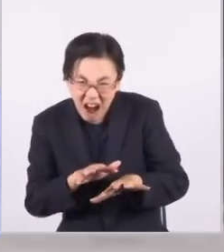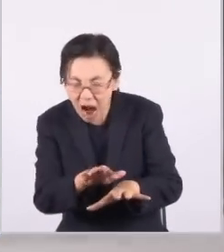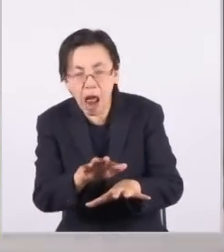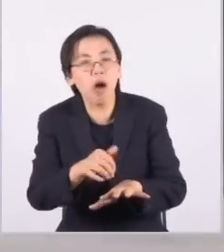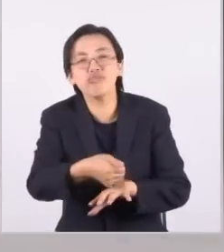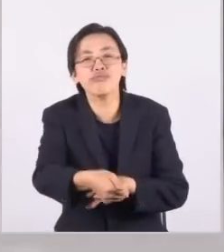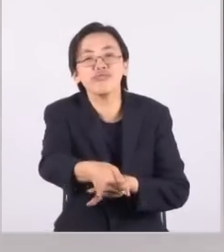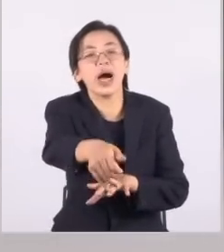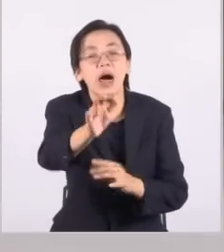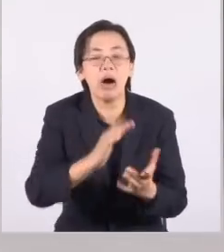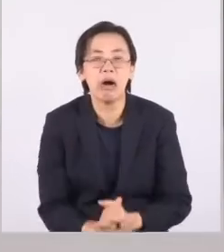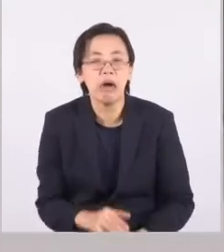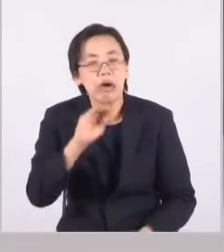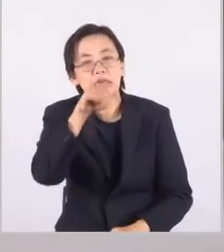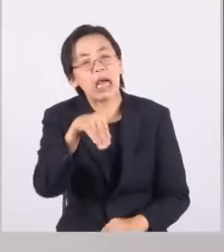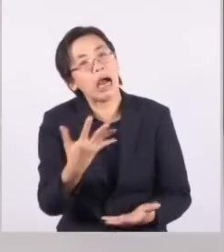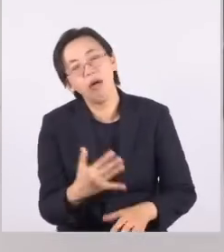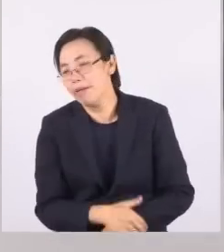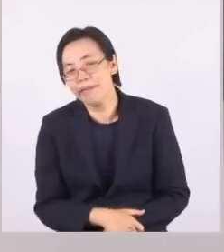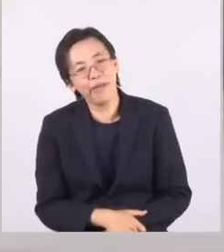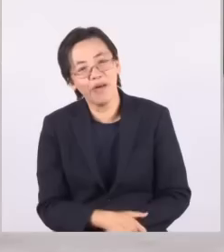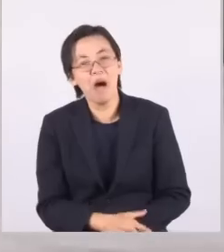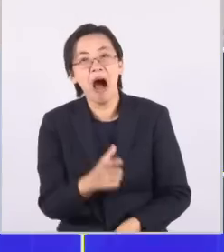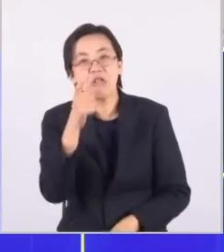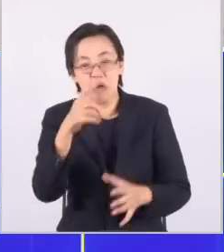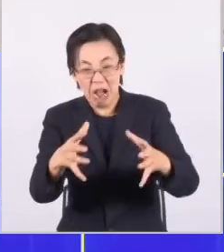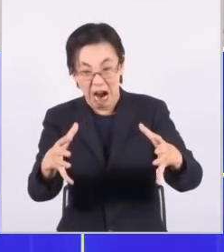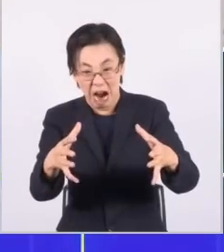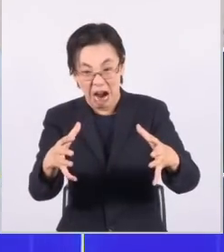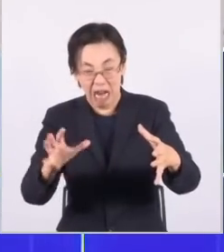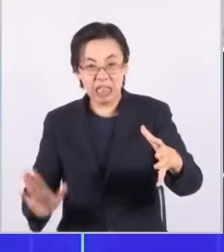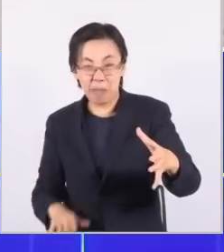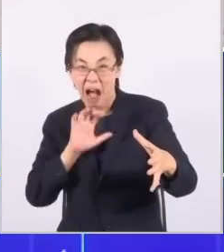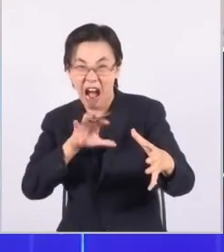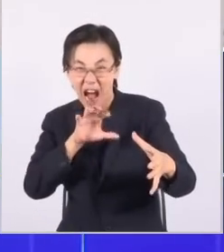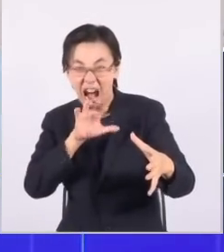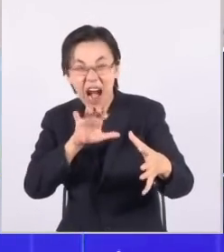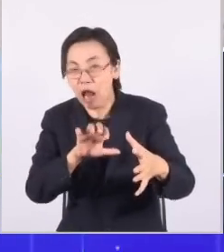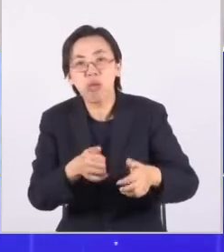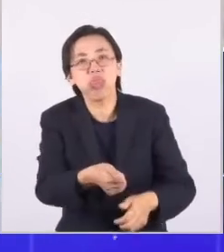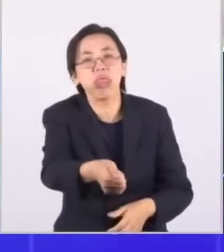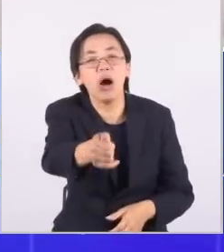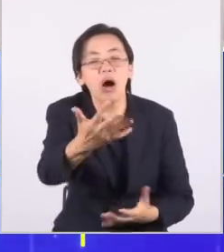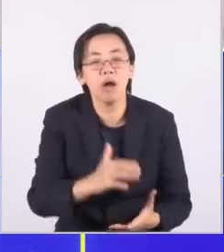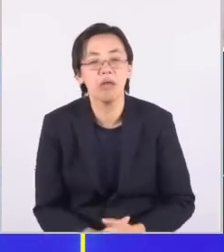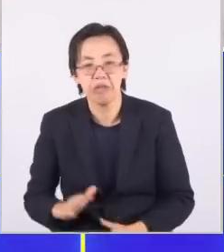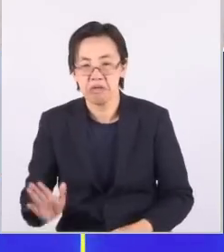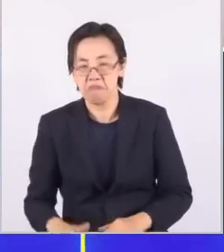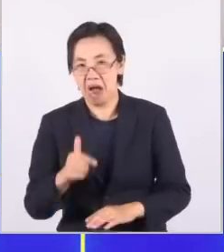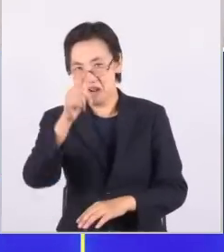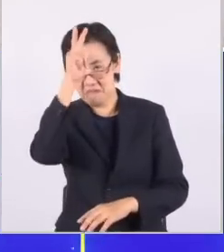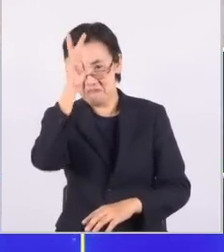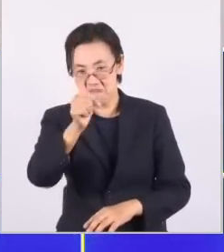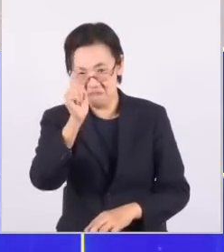เสียเชิงช้างหมดเลย เสียเชิงช้าง ตัวใหญ่ซะเปล่านะไปหนีมาวัดเนี่ยนะ จะต้องไปหาไอ้ตัวนำนะไอ้หมาที่เป็นผู้นำเนี่ย ห